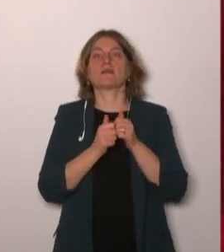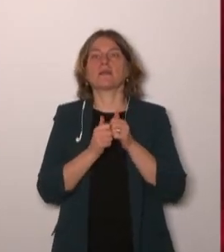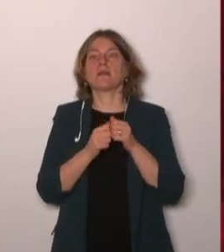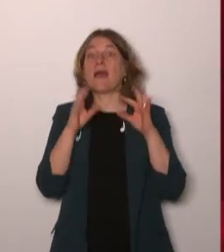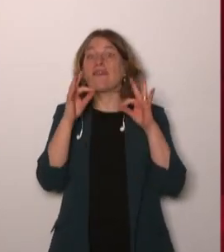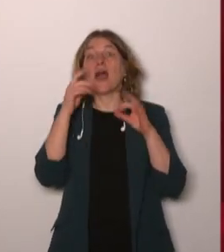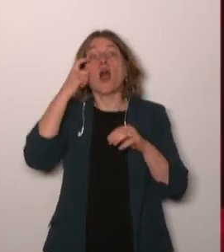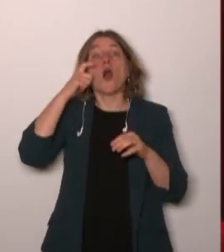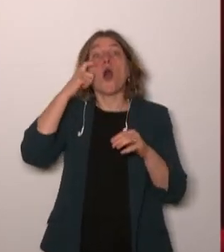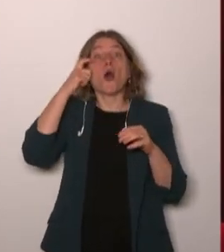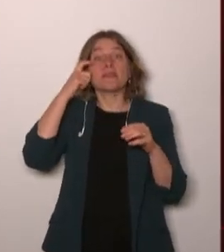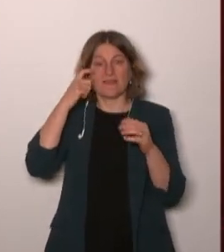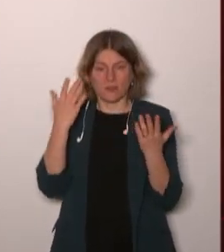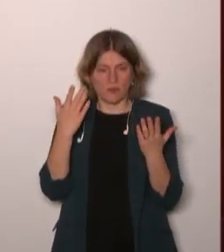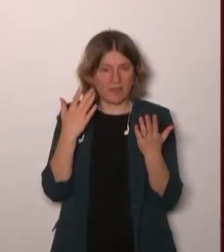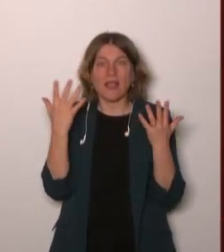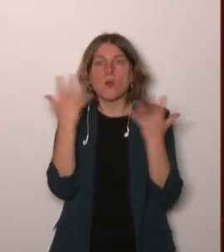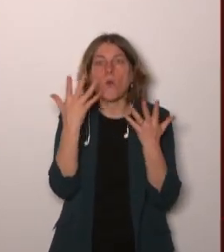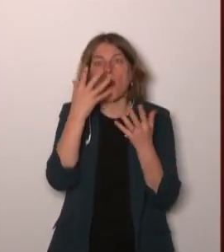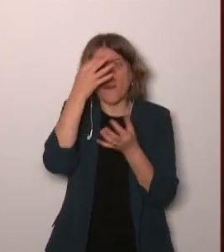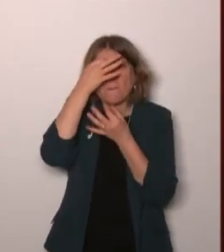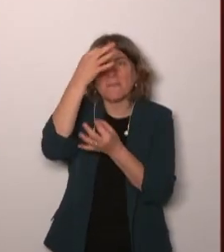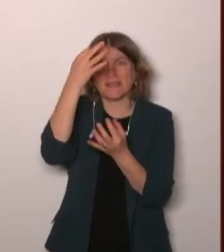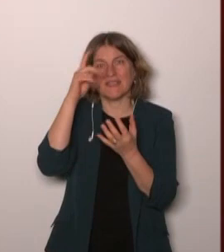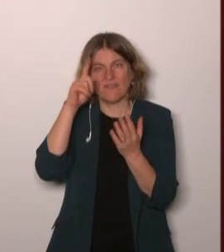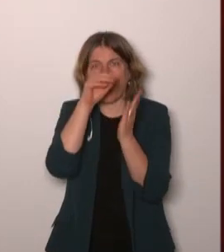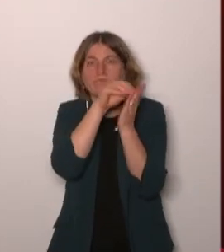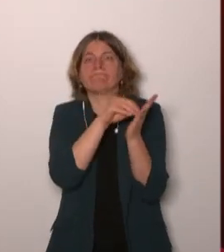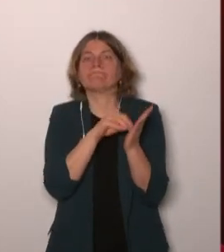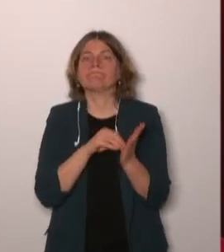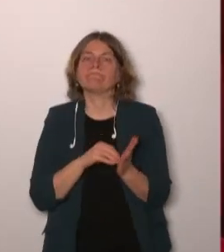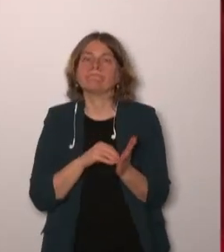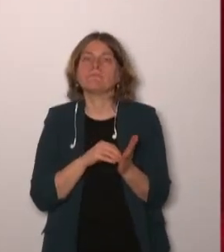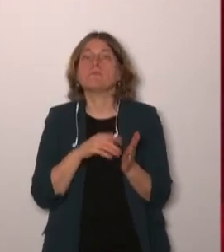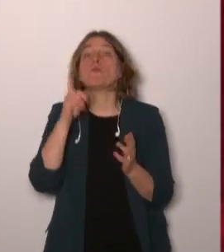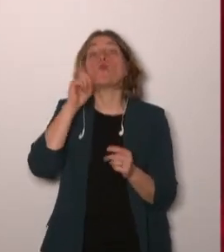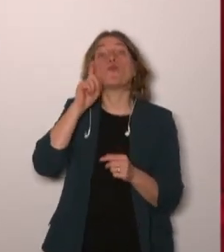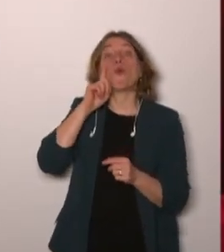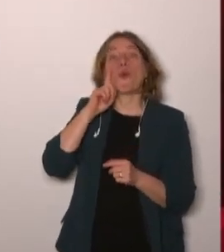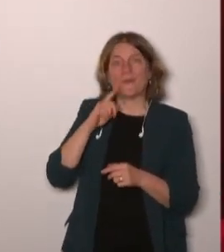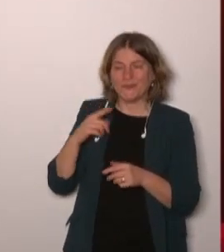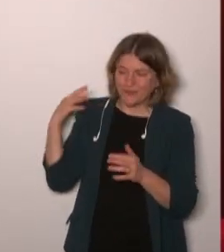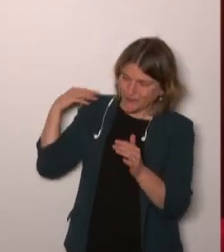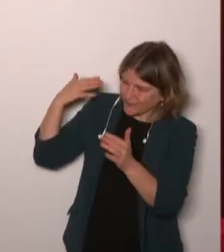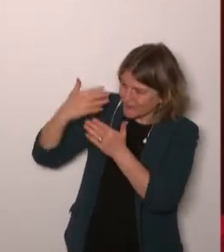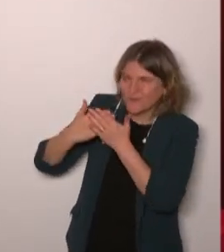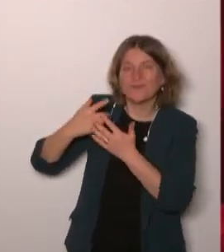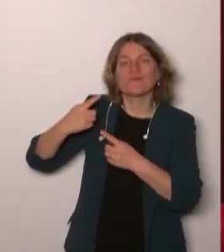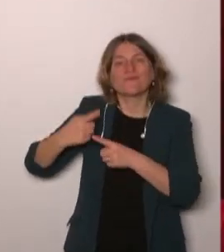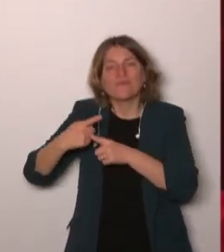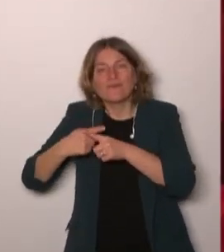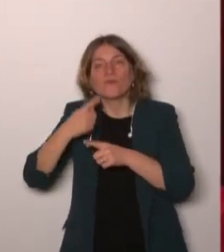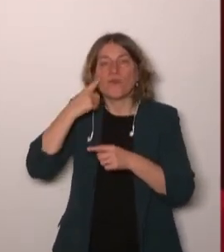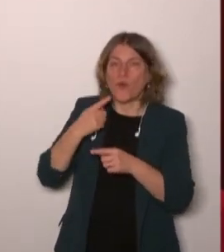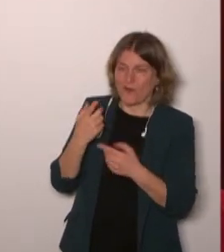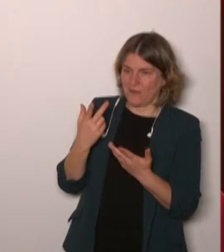observations parce que petit à petit du fait des exigences qu'il y a eu pour l'enregistrement des